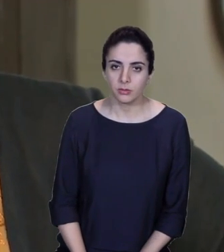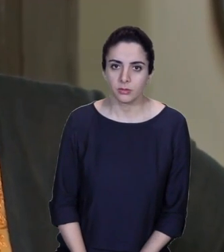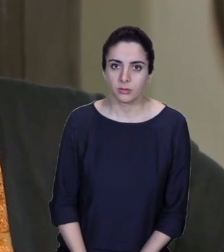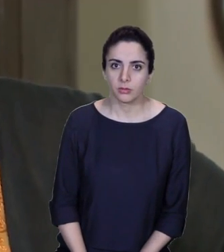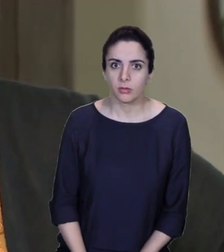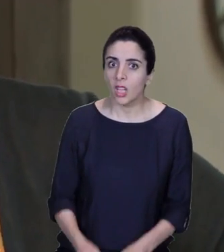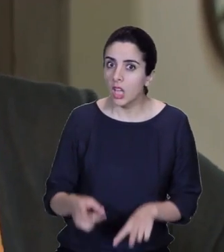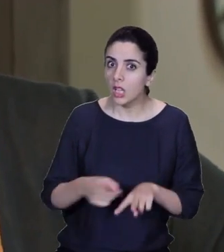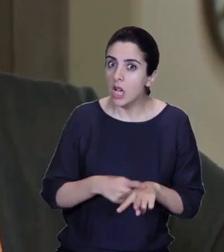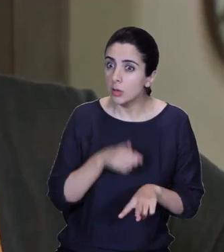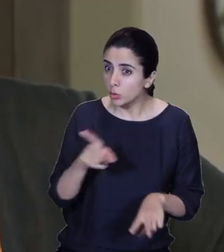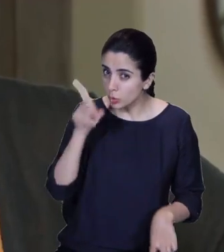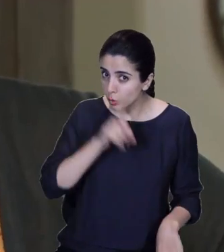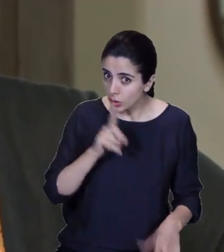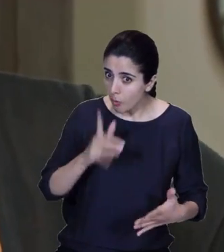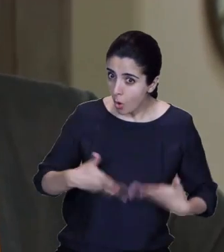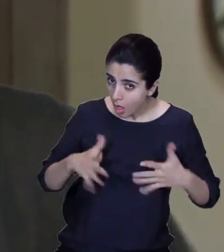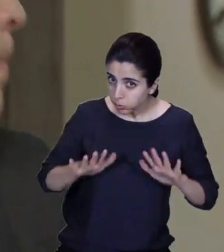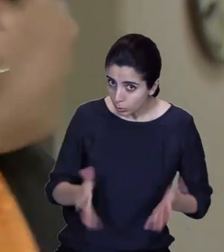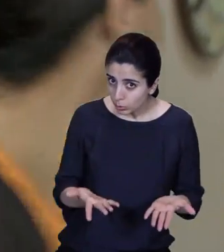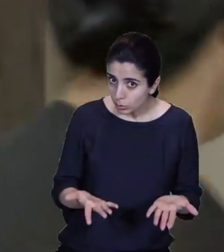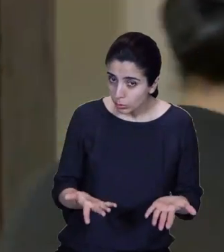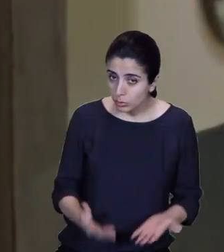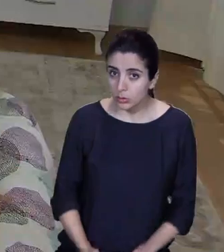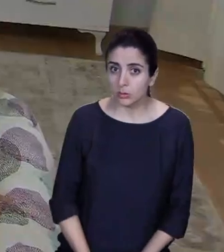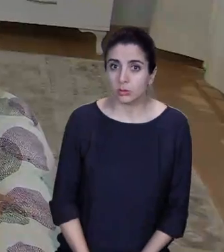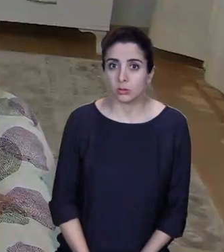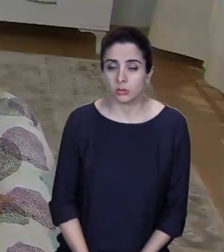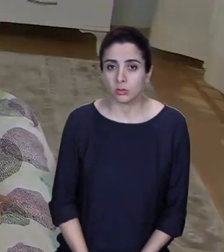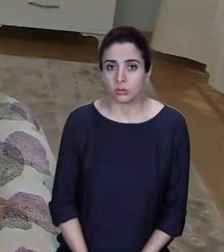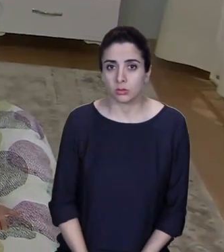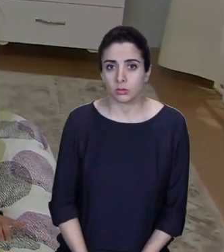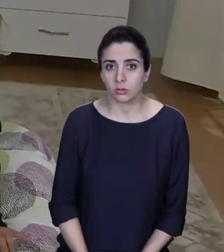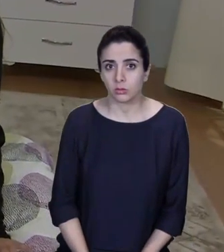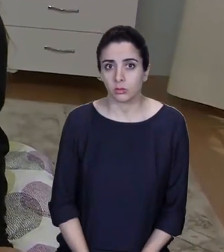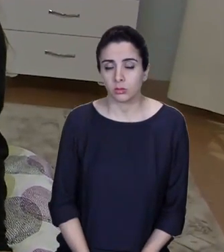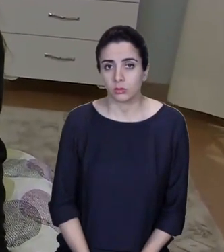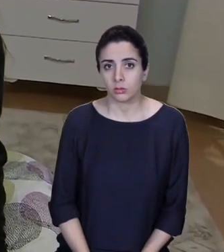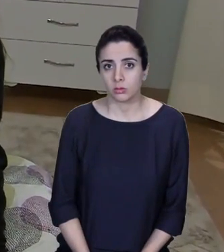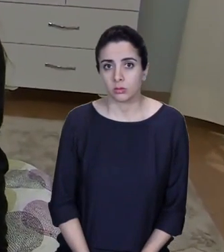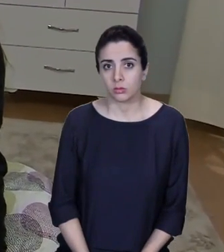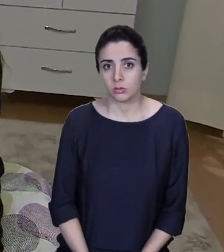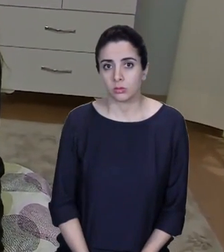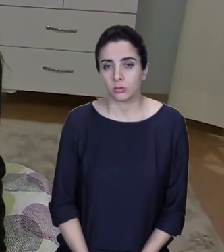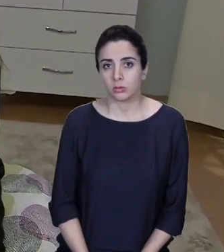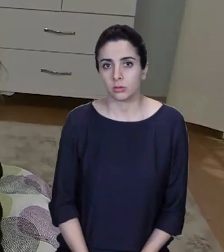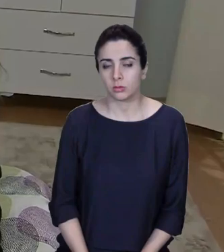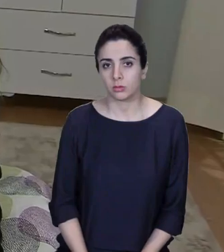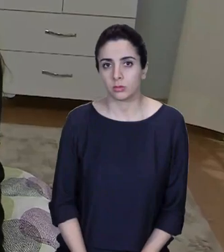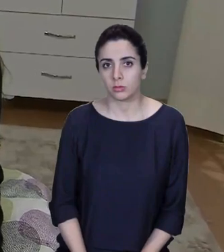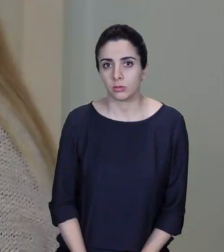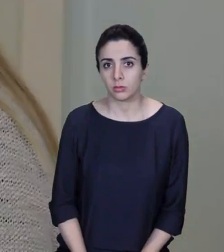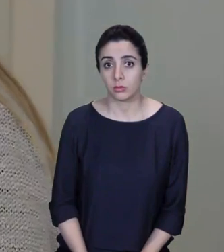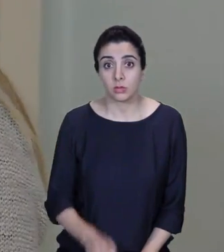Ay yoksa Yasemin bunun yüzünden mi böyle? İşlerini sıkıp içeri koşturdu. Yasemin yatağa oturmuş test çözüyor. Funda